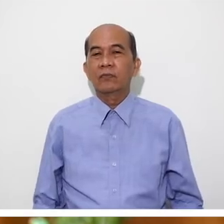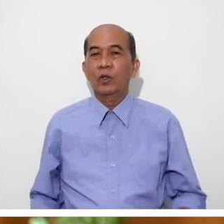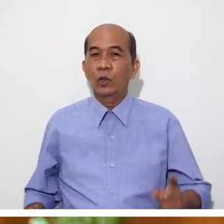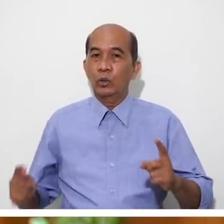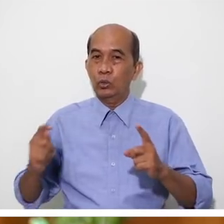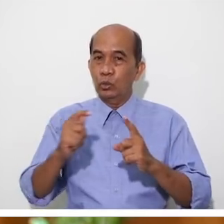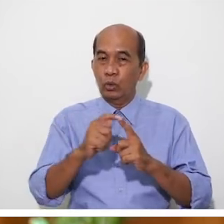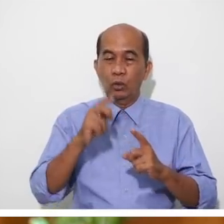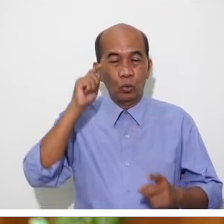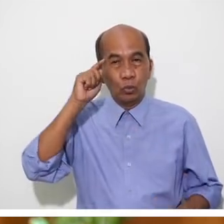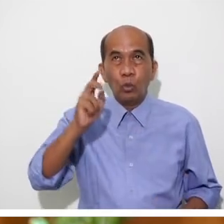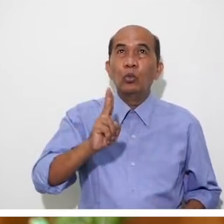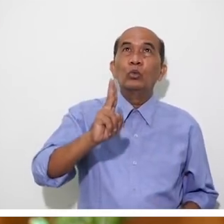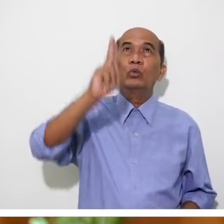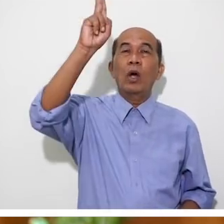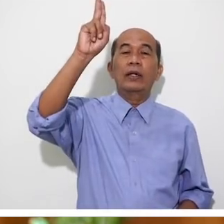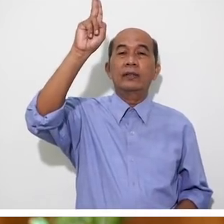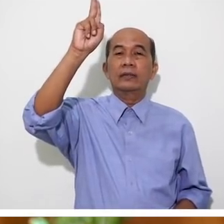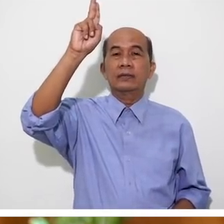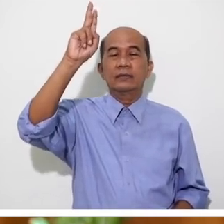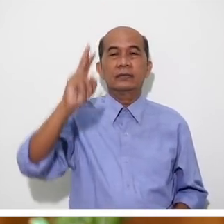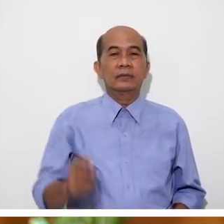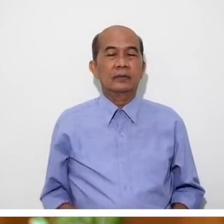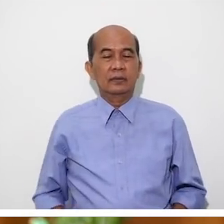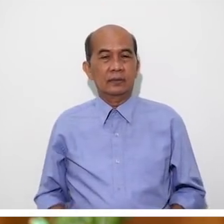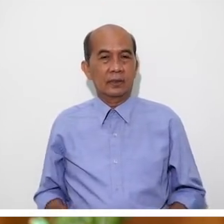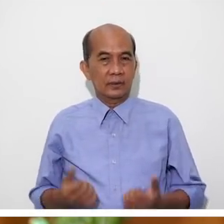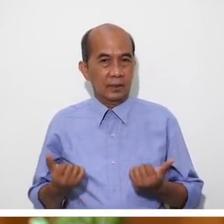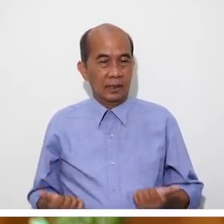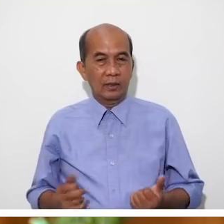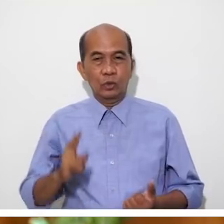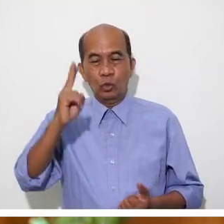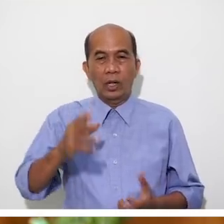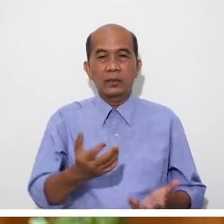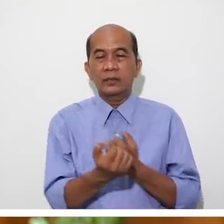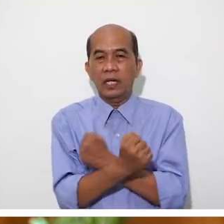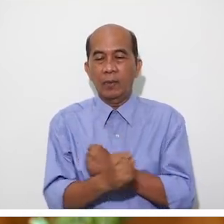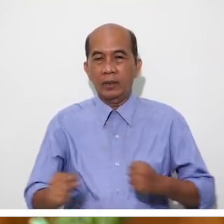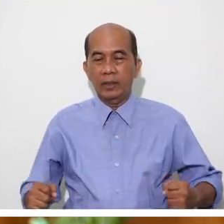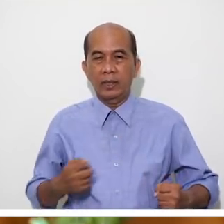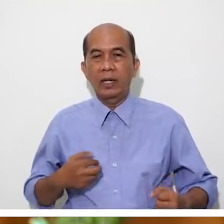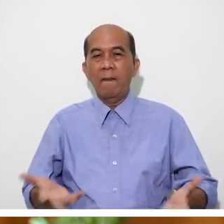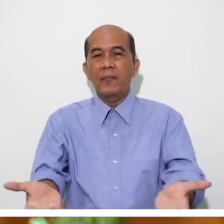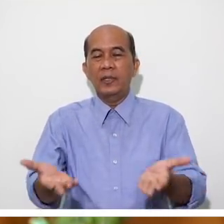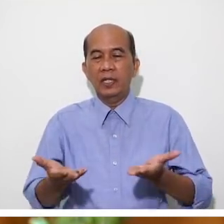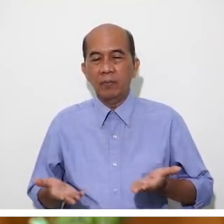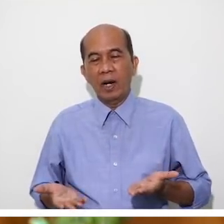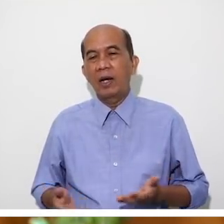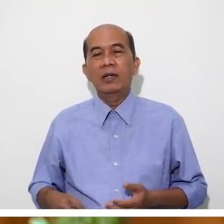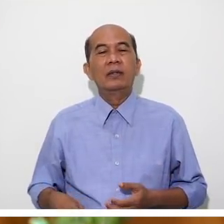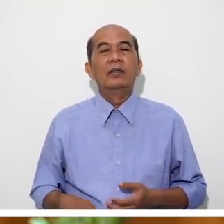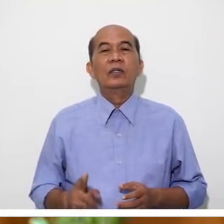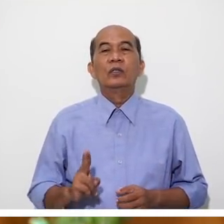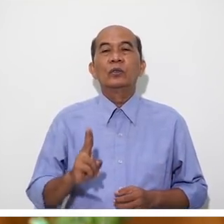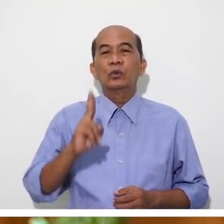Tujuannya adalah untuk Tuhan. Jadi ketika Tuhan menyelamatkan saudara, Tuhan mau menerima saudara apa adanya,